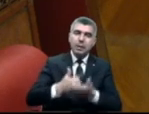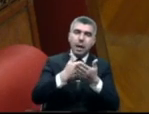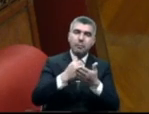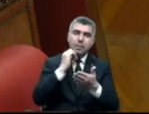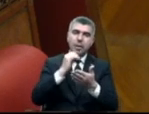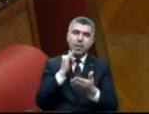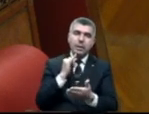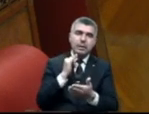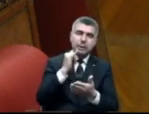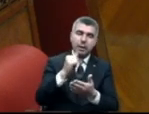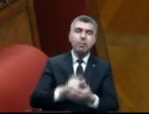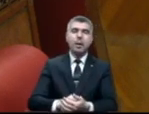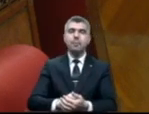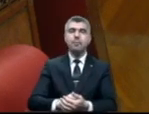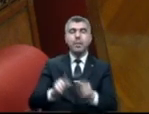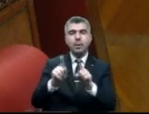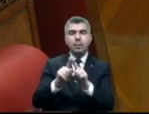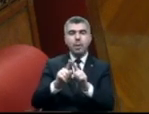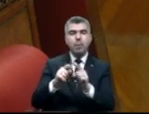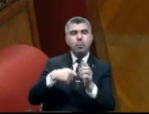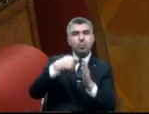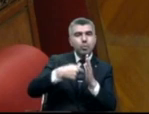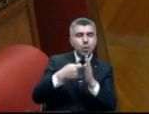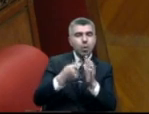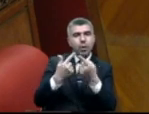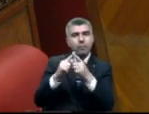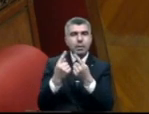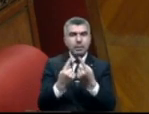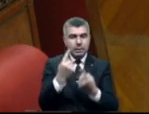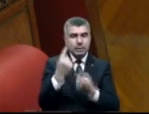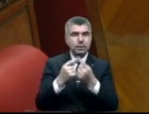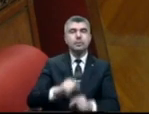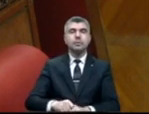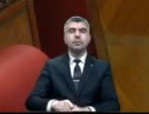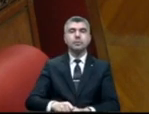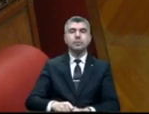لدعم الاستدامة وتنمية المشاريع المتناهية الصغرى والصغيرة والمتوسطة،